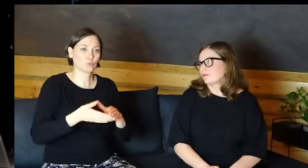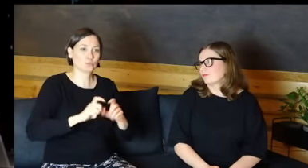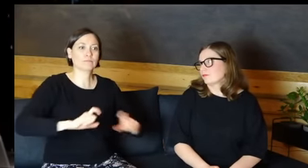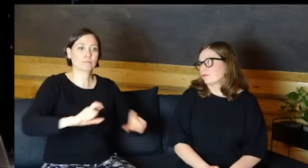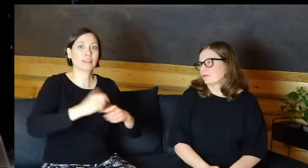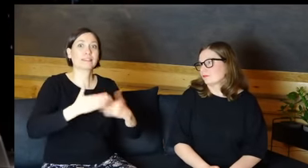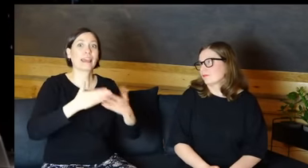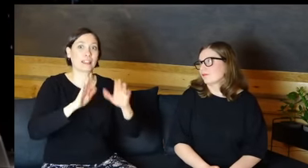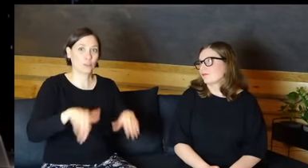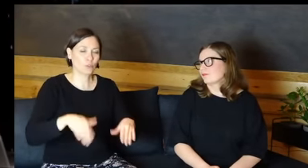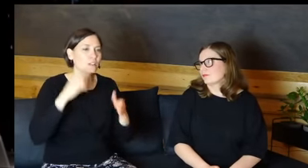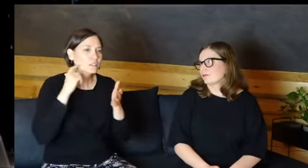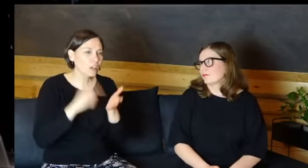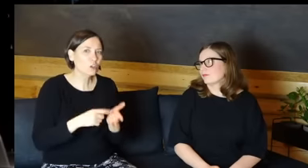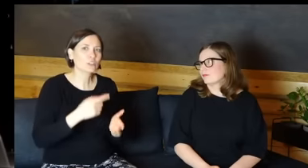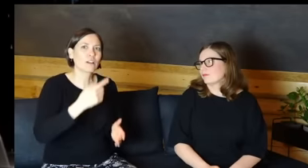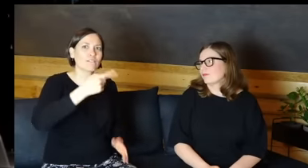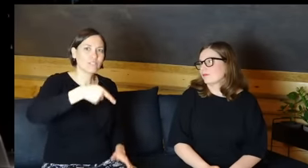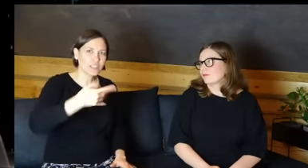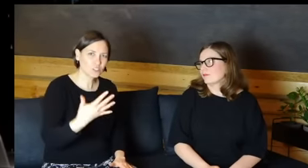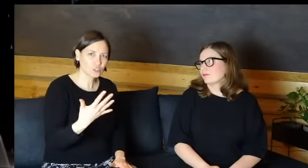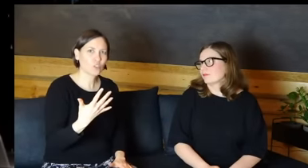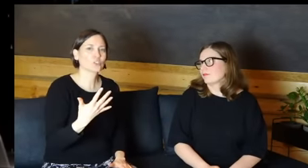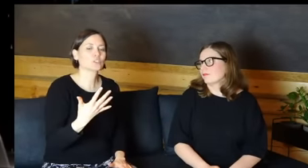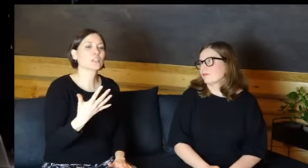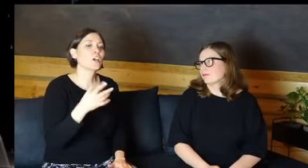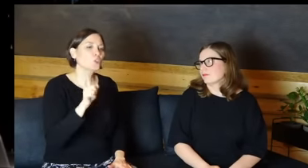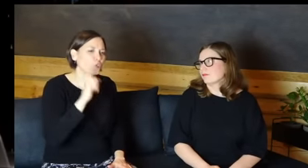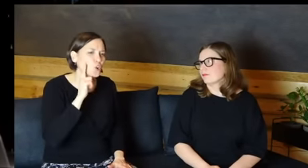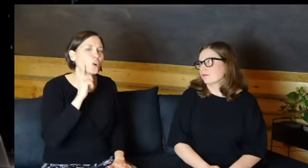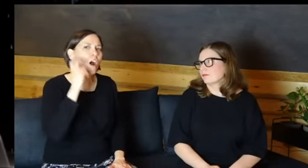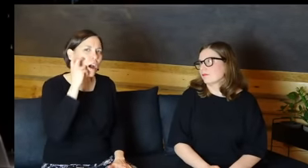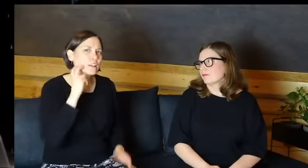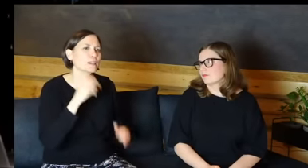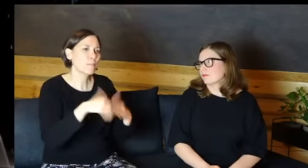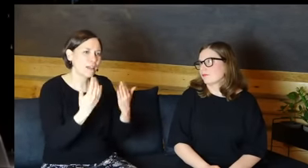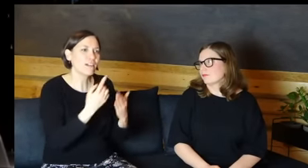että 15 perustusta valmistuu joka ikinen arkipäivä